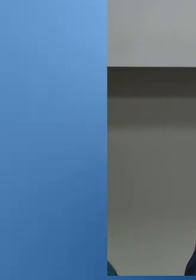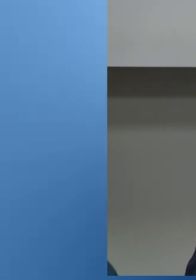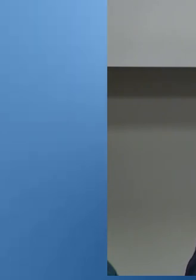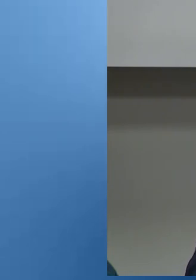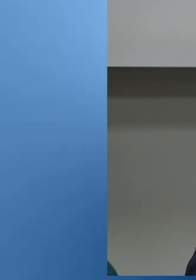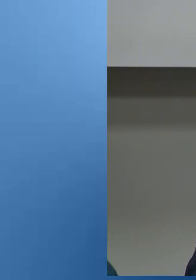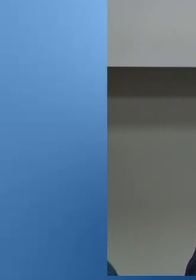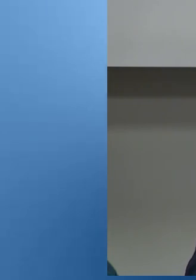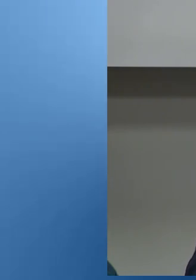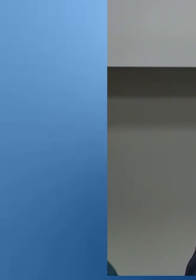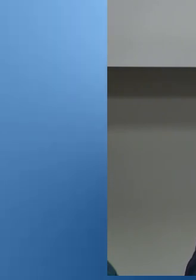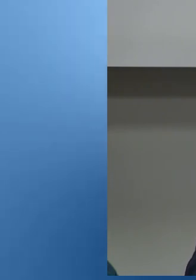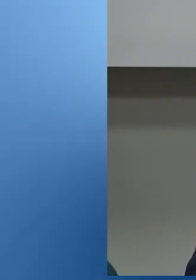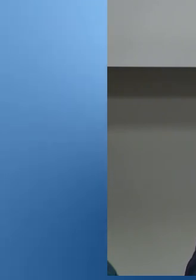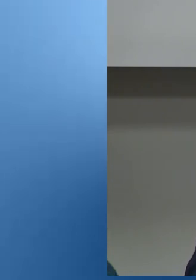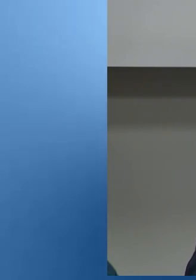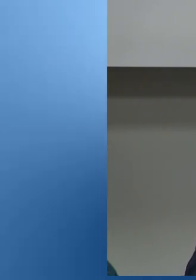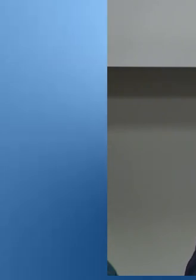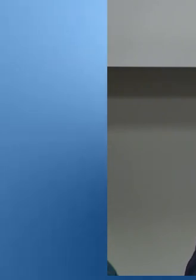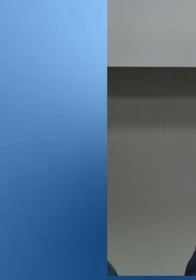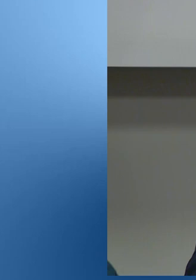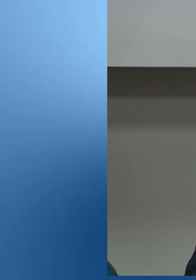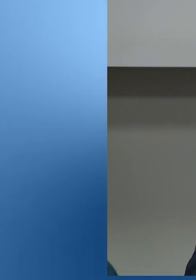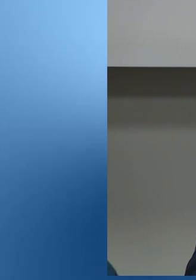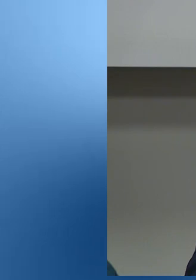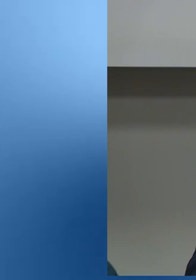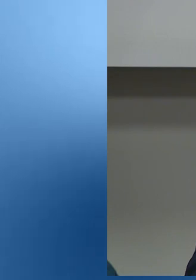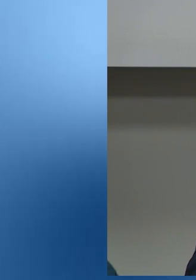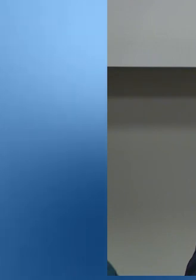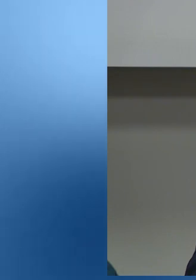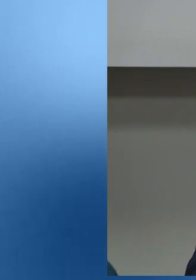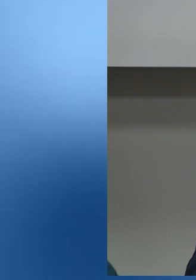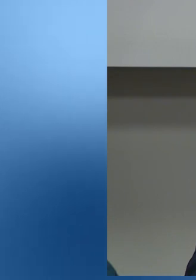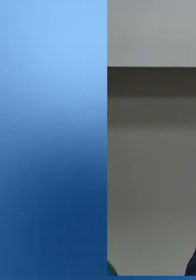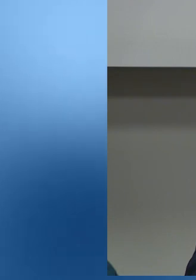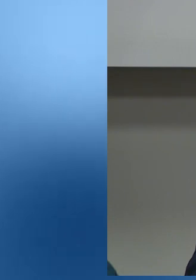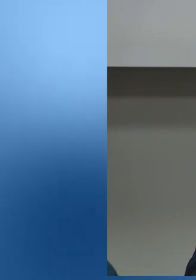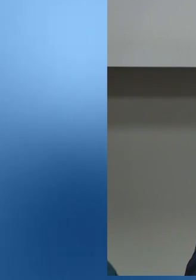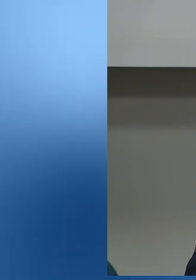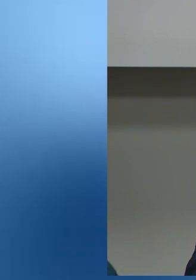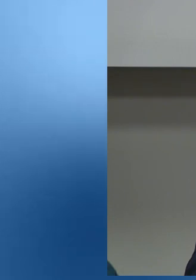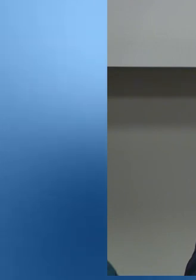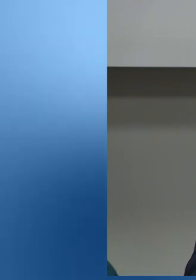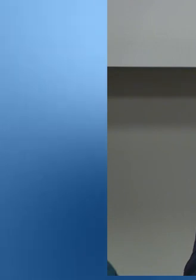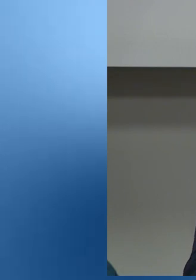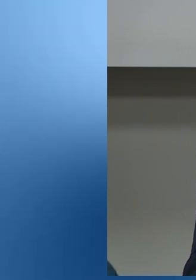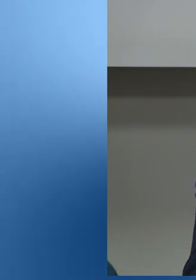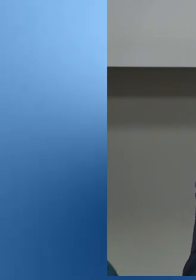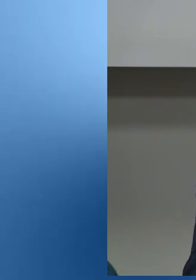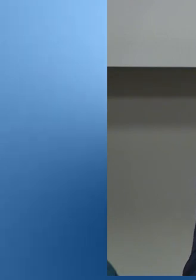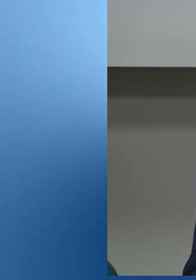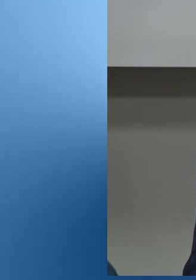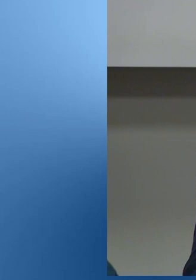vote qui s'abstient euh oscddc qui vote contre qui vote pour